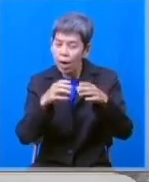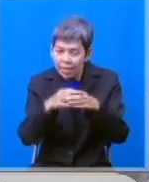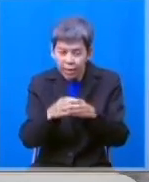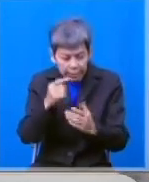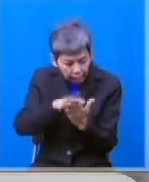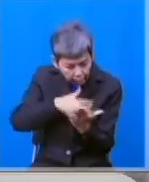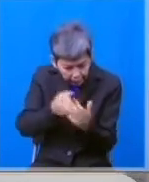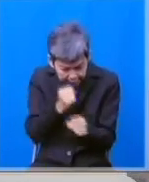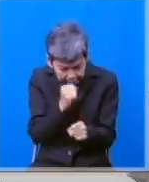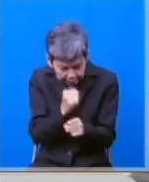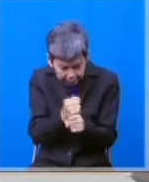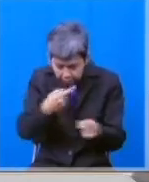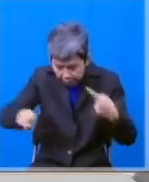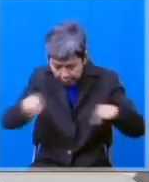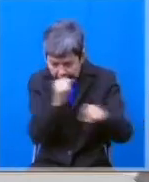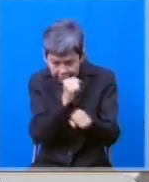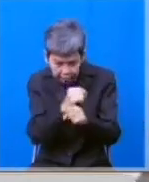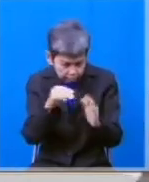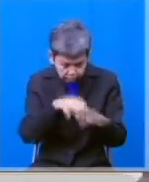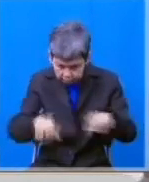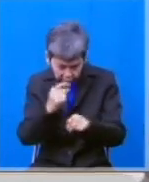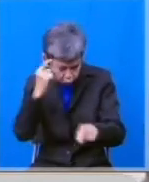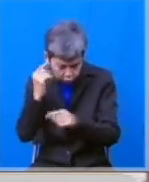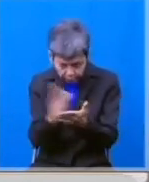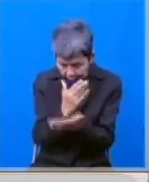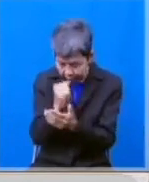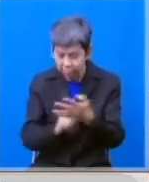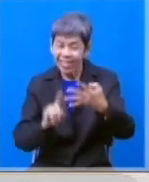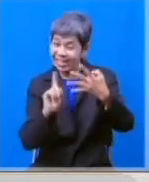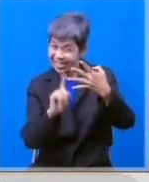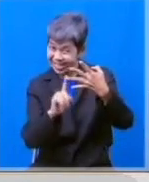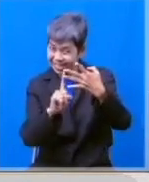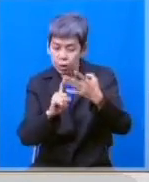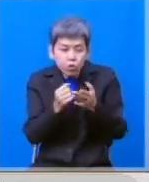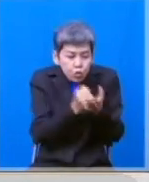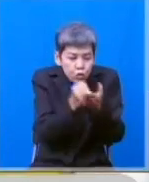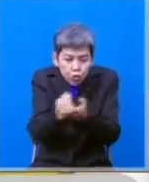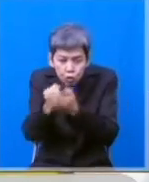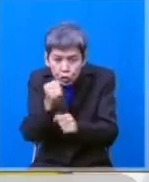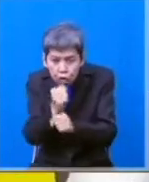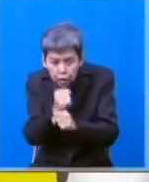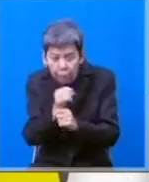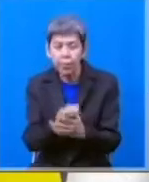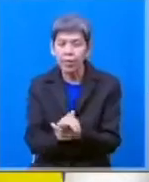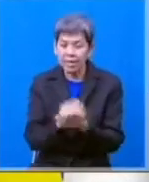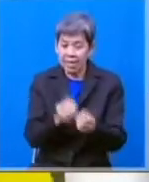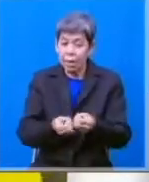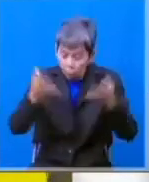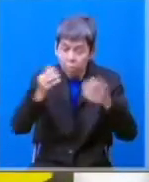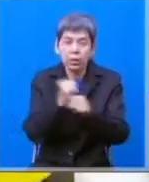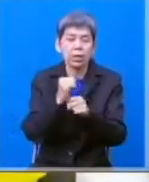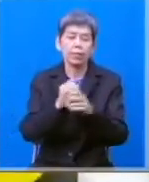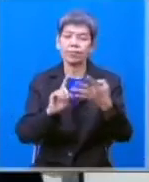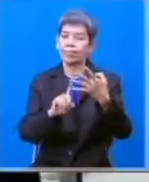วางแผนสั่งการหาคนกำหนดทิศทางการก่อเหตุ3กลุ่มช่วยเหลือทั้งก่อนเกิดเหตุขณะเกิดเหตุ